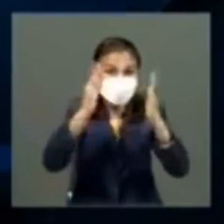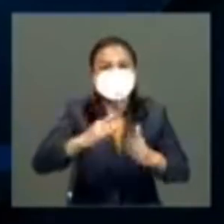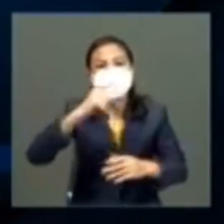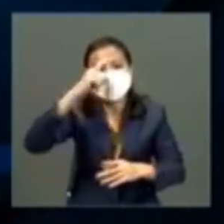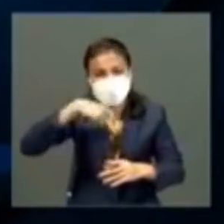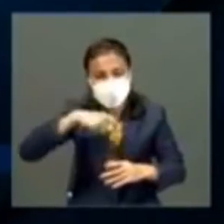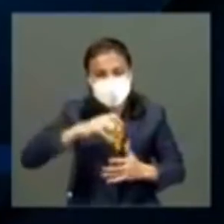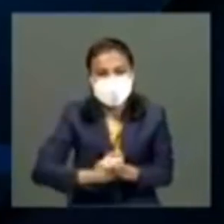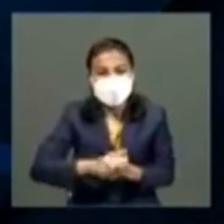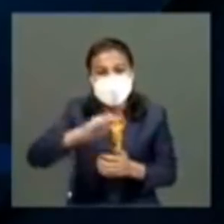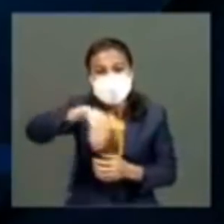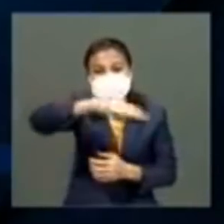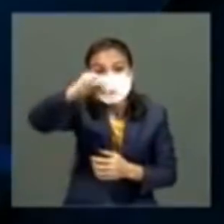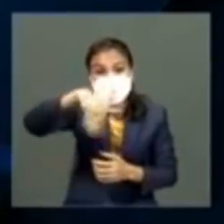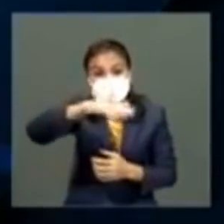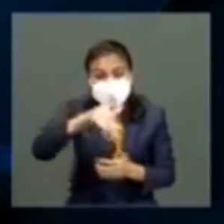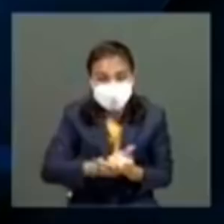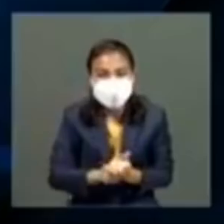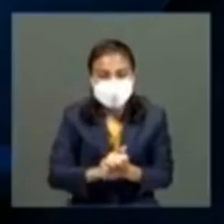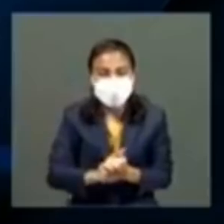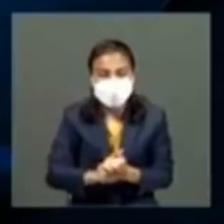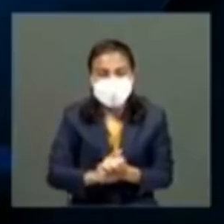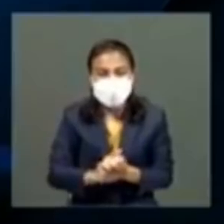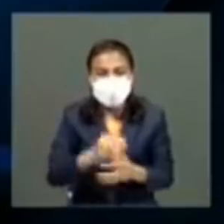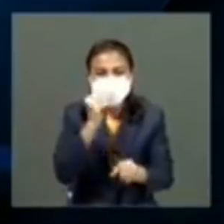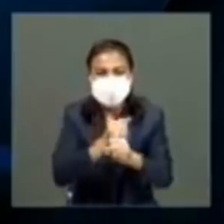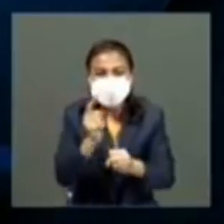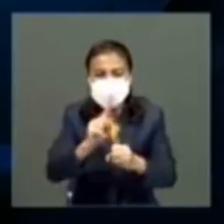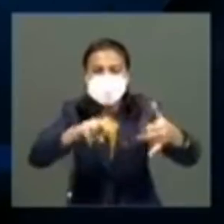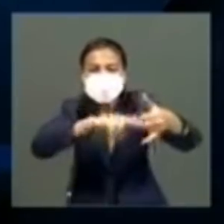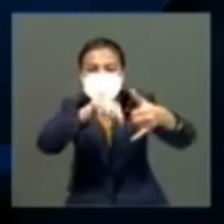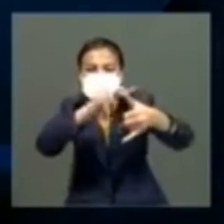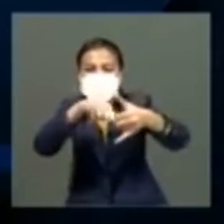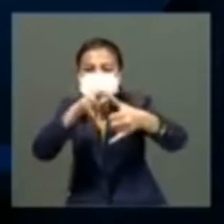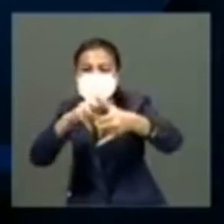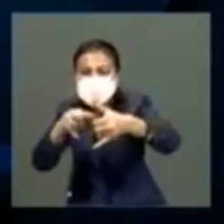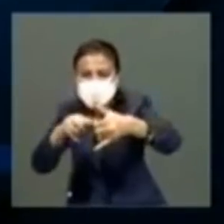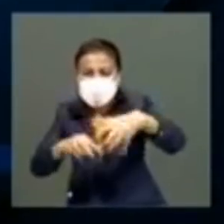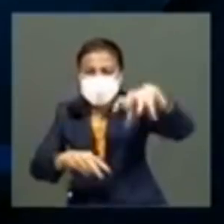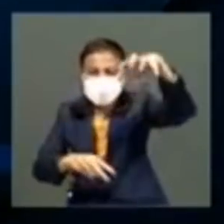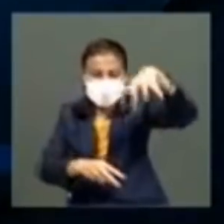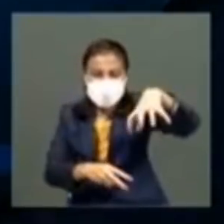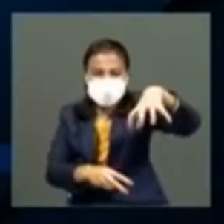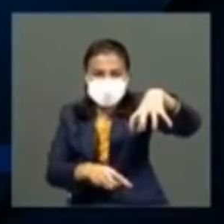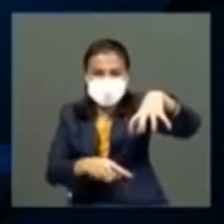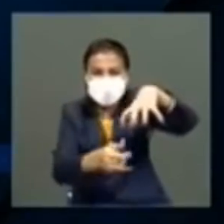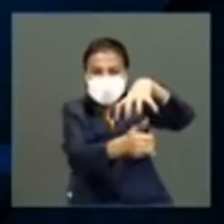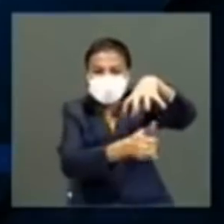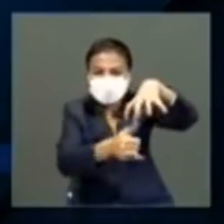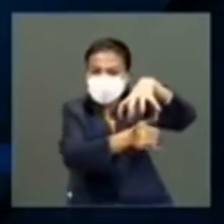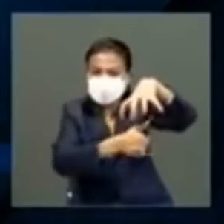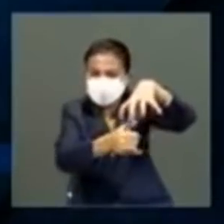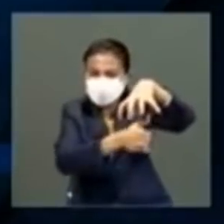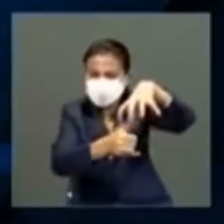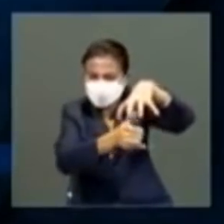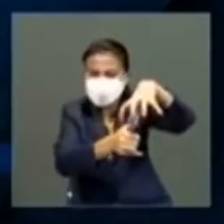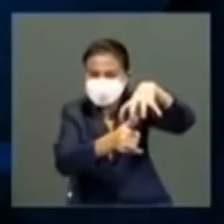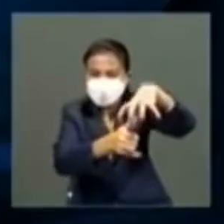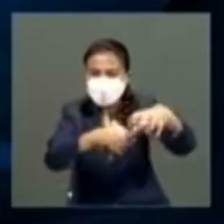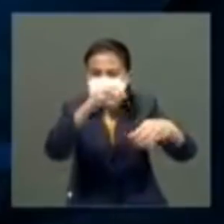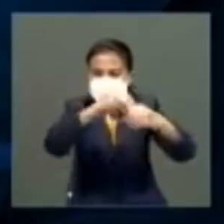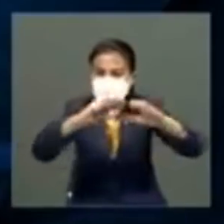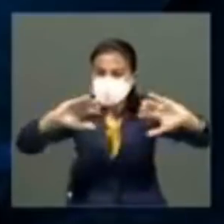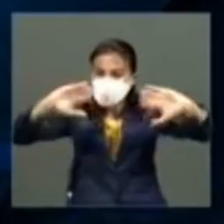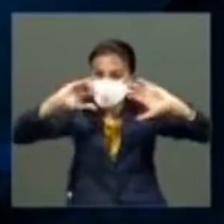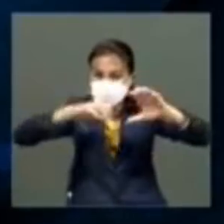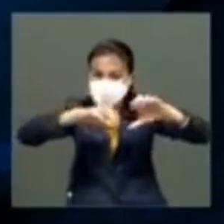ก็ทุกท่านในที่นี่ได้รับการดูแลใน stateโคนันทีน Alternativeเศษคนทีรัฐ